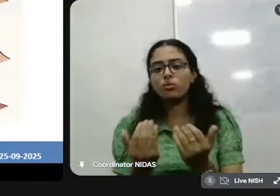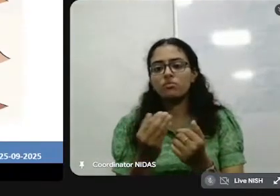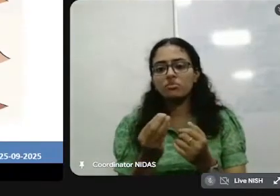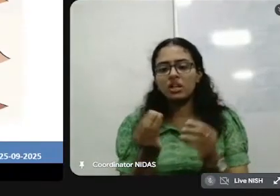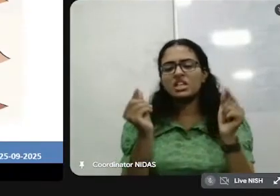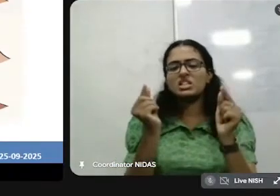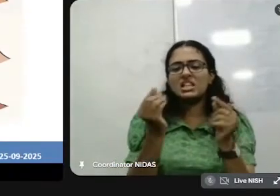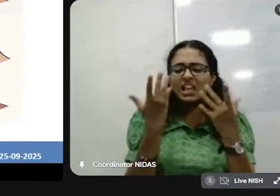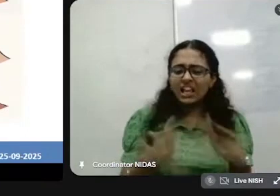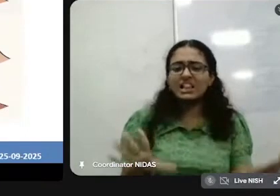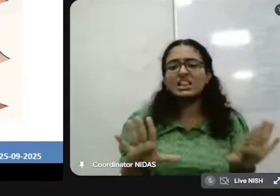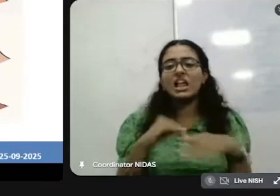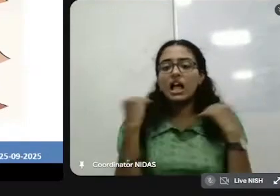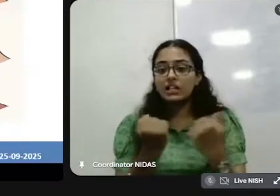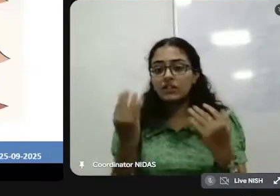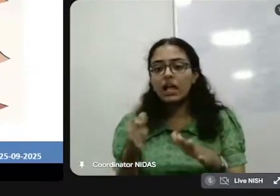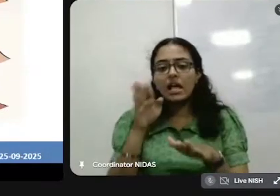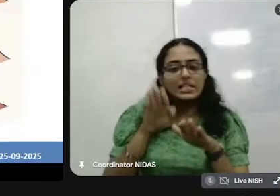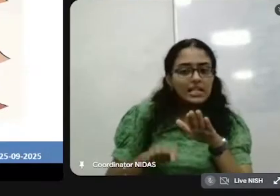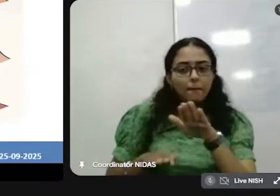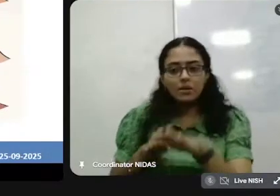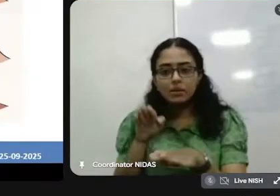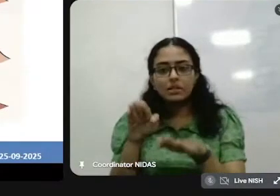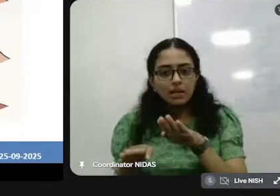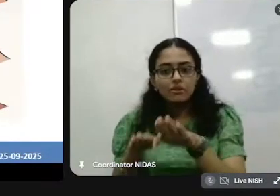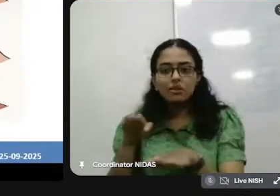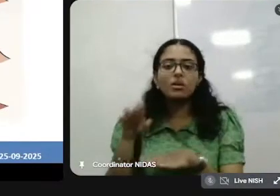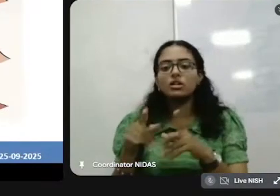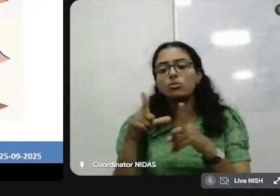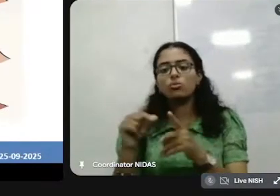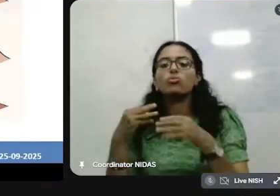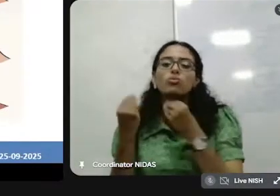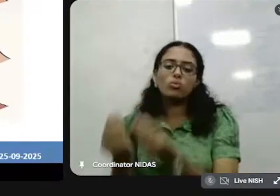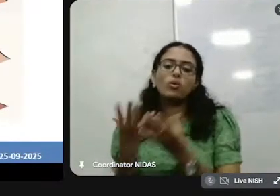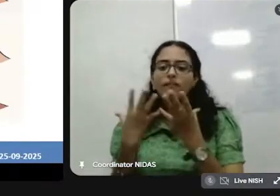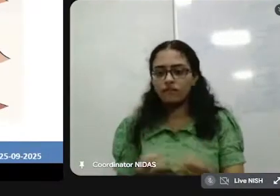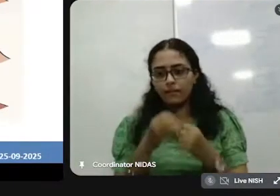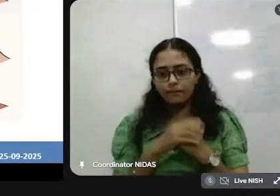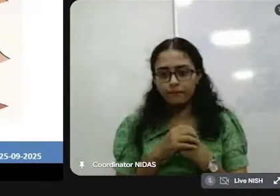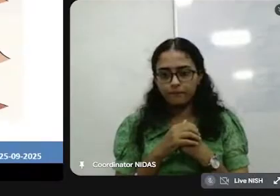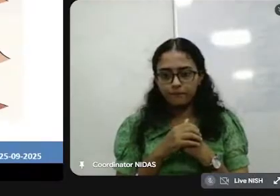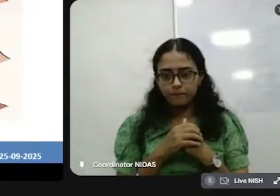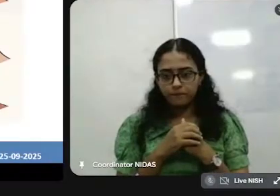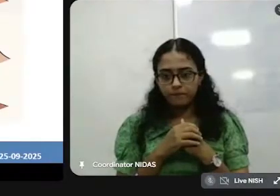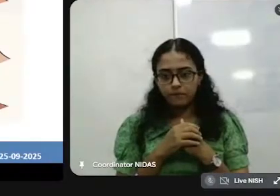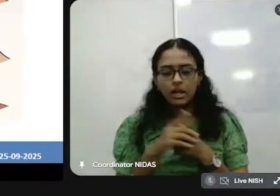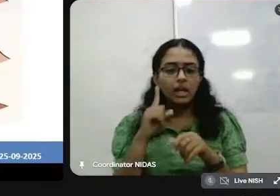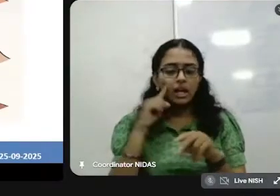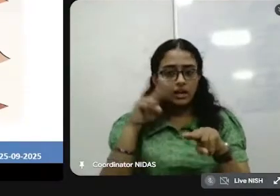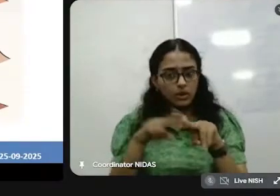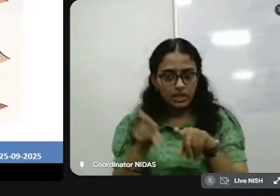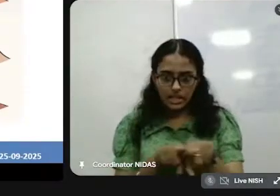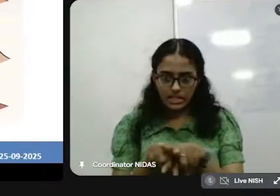ടാസ്ക് ചെയ്യാനാണെങ്കിലും അത് സ്റ്റെപ്പ് ബൈ സ്റ്റെപ്പായിട്ട് പറഞ്ഞതിന് ശേഷം ചെയ്യിപ്പിക്കാനായിട്ട് ശ്രദ്ധിക്കുക. അപ്പൊ അവിടെ വീണ്ടും ഒരു കുക്കിംഗ് ഉദാഹരണം